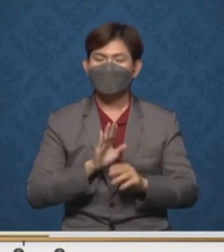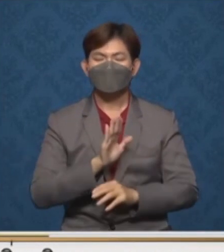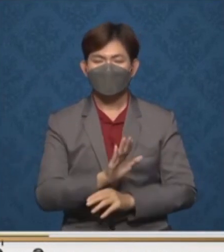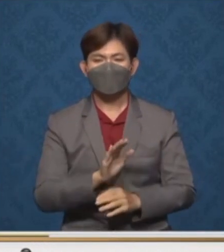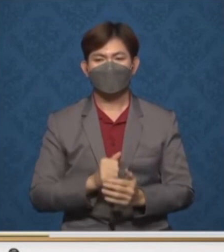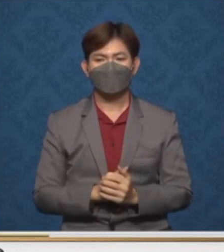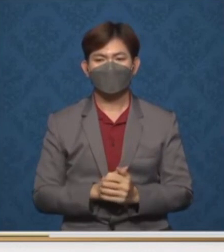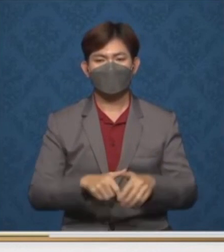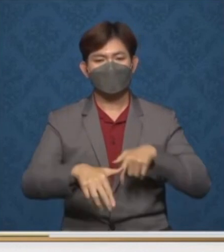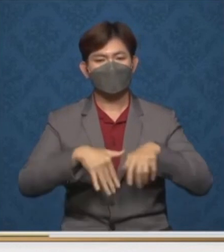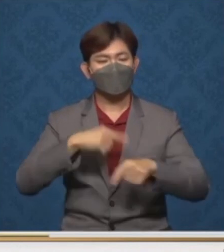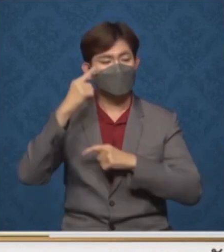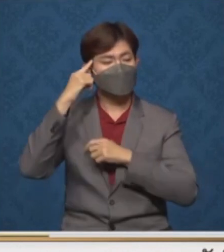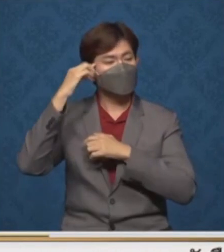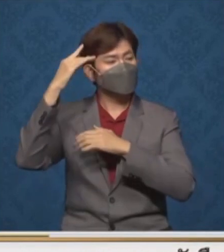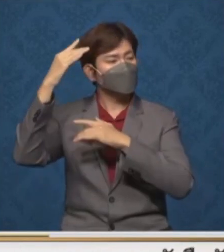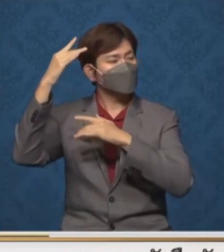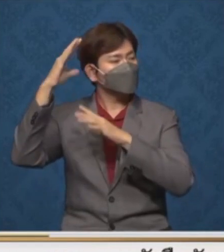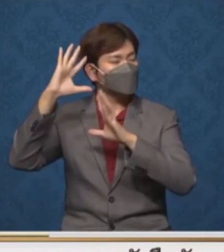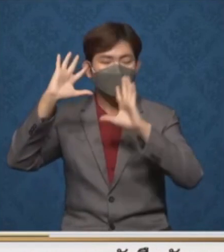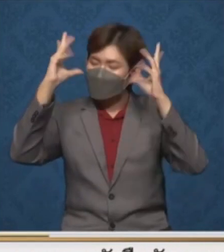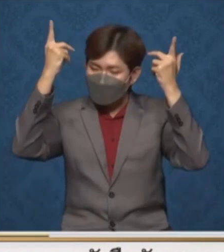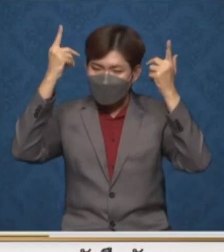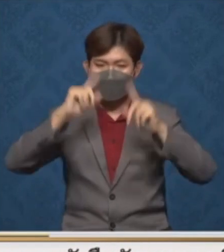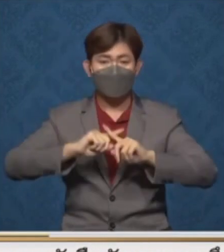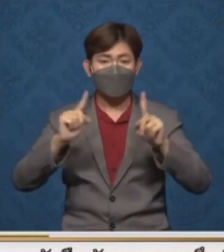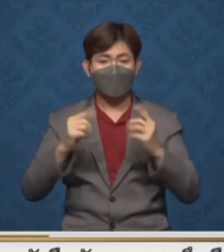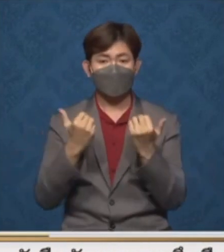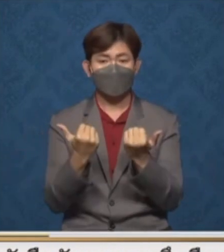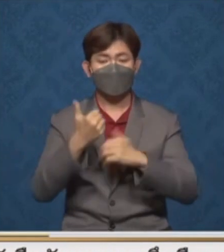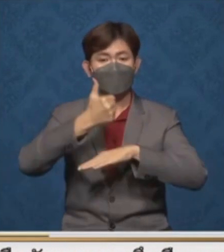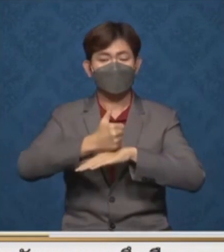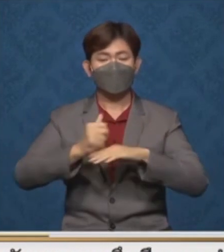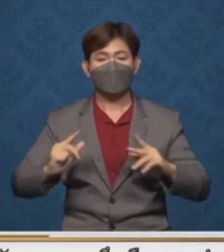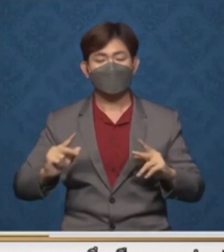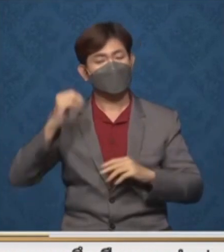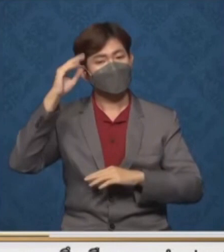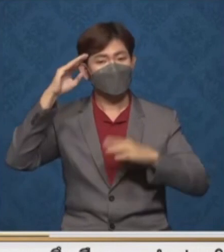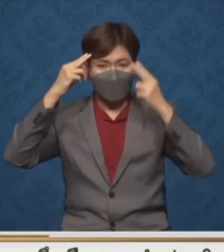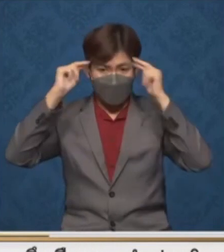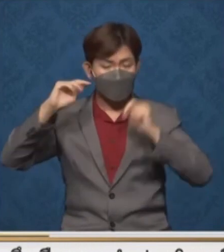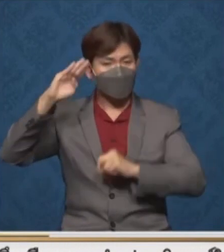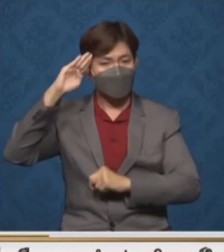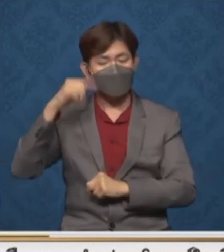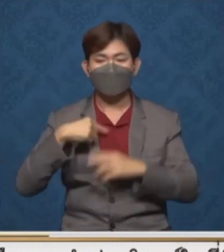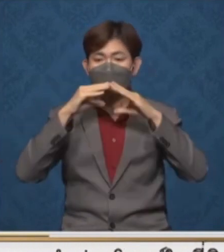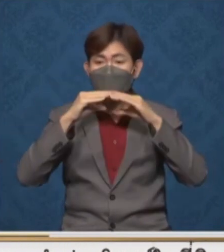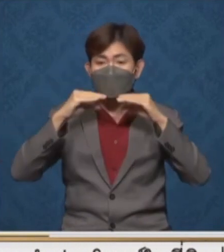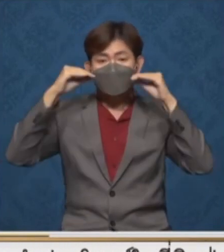ประชาชนสิ้นหวังท่านประธานครับแต่ผู้นำของเราทุกวันนี้ยังล่าเริงยิ้มย่องจ้าจ๋าได้ตลอดเวล